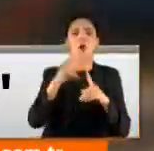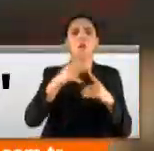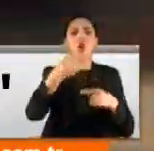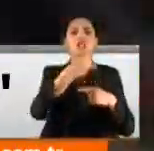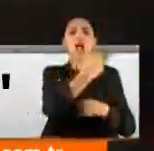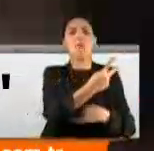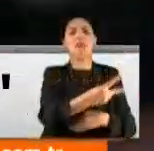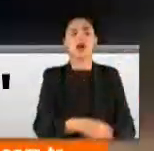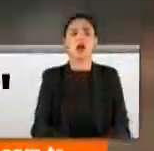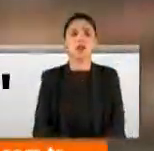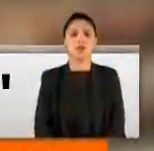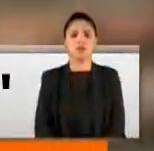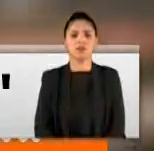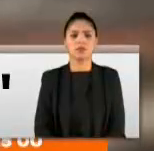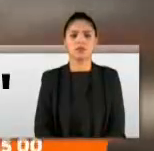Lan!